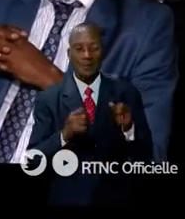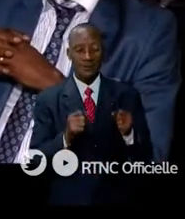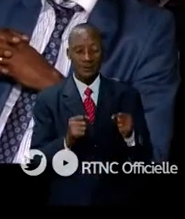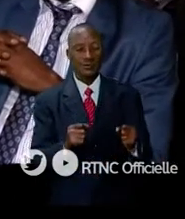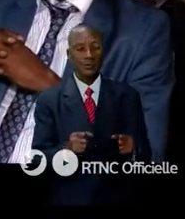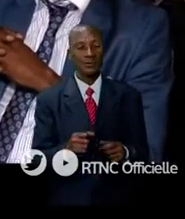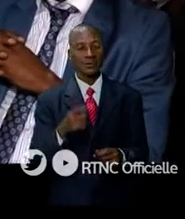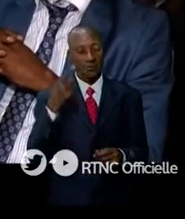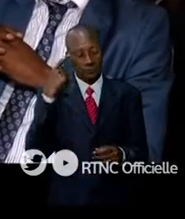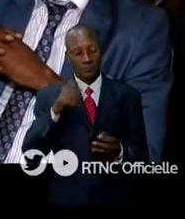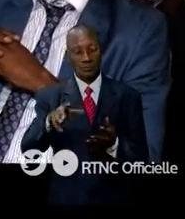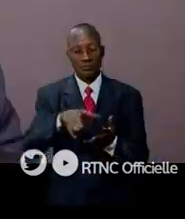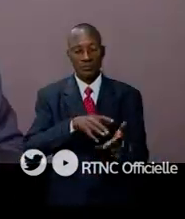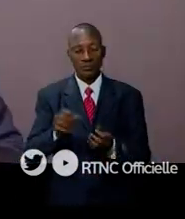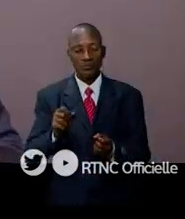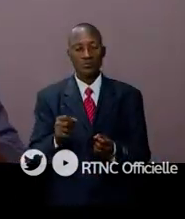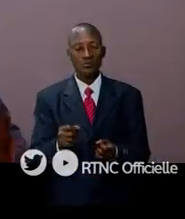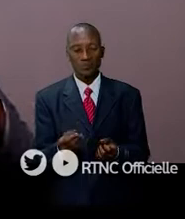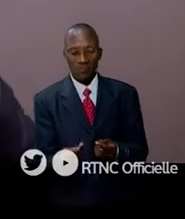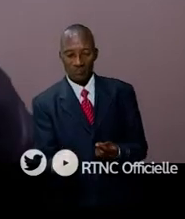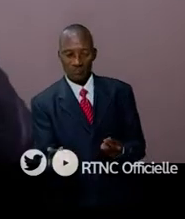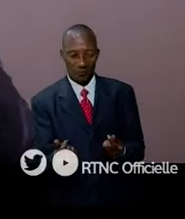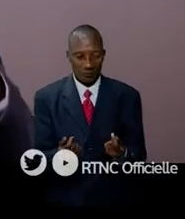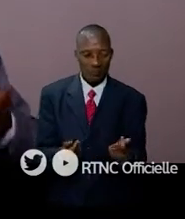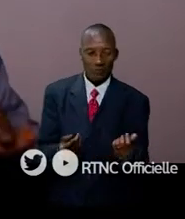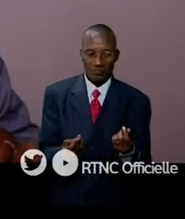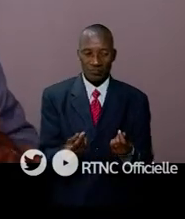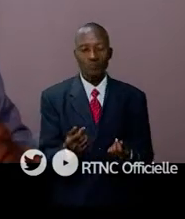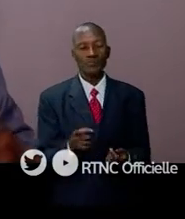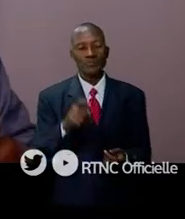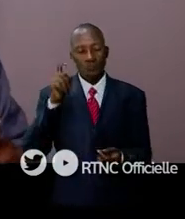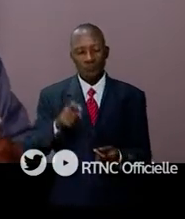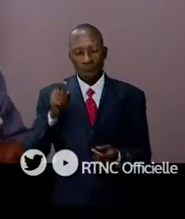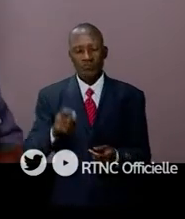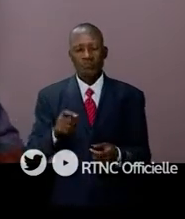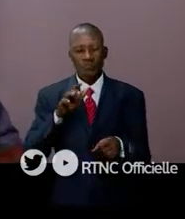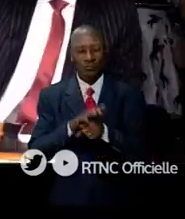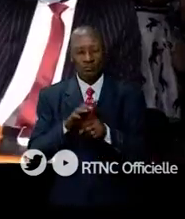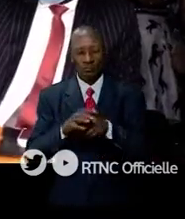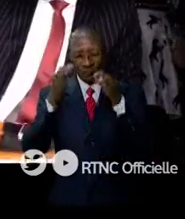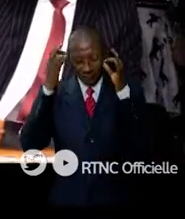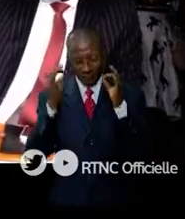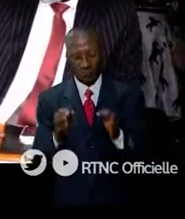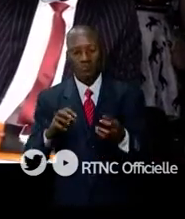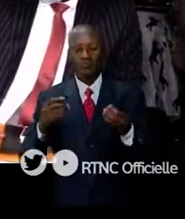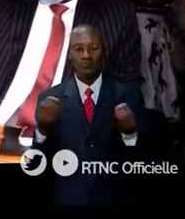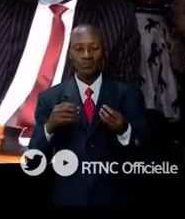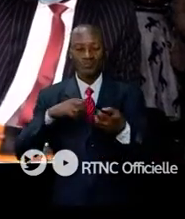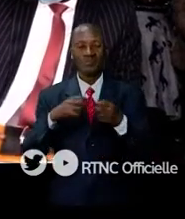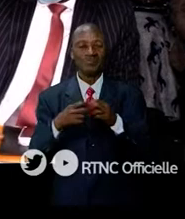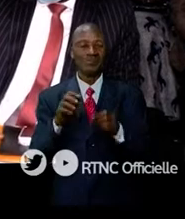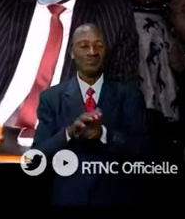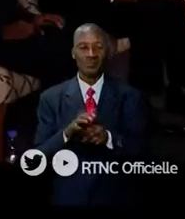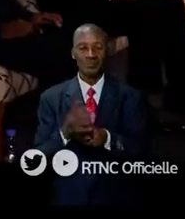cette lutte, il faut beaucoup de détermination parce que vous allez rencontrer des difficultés énormes. L'Agence de prévention de lutte